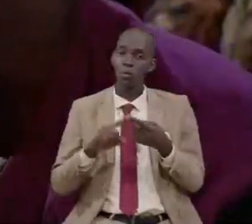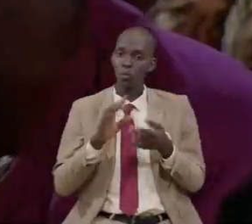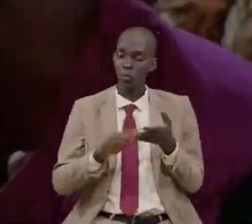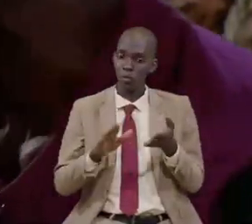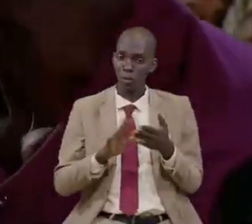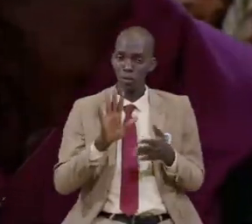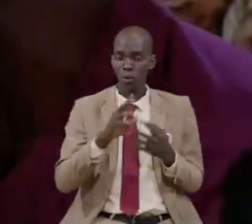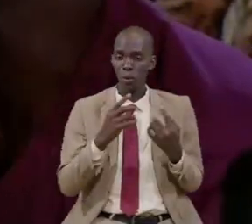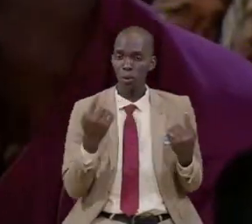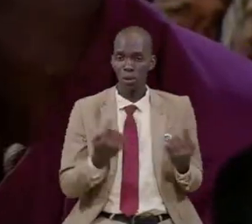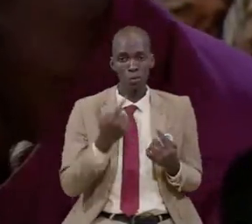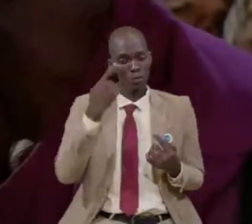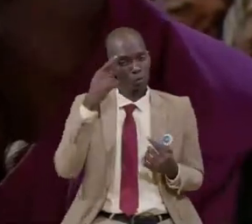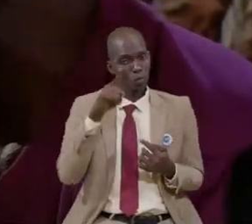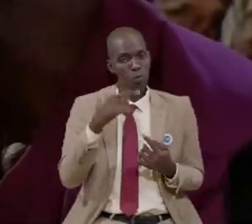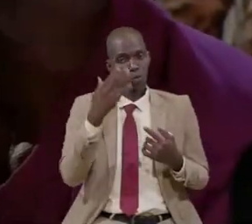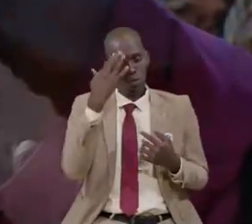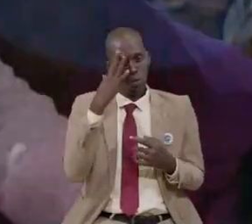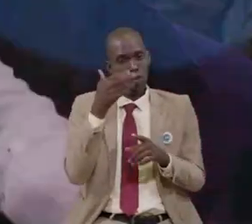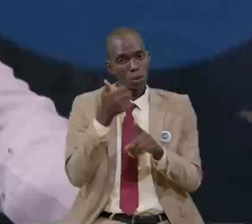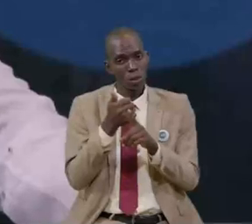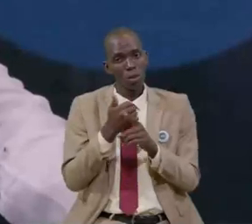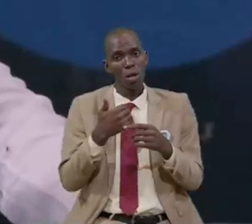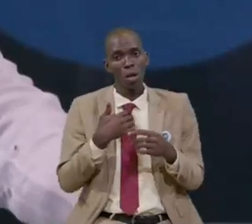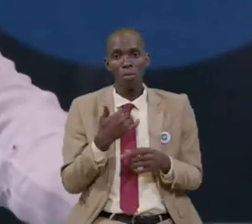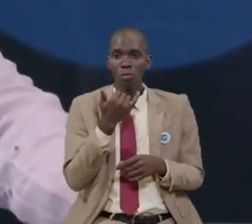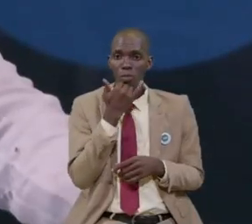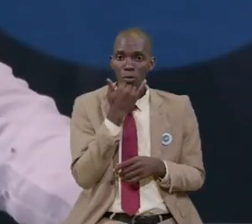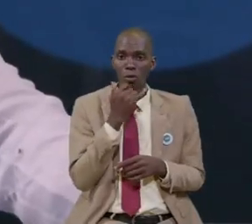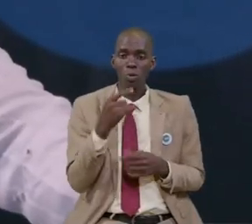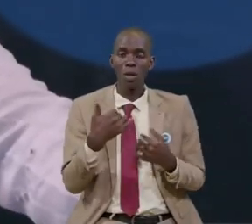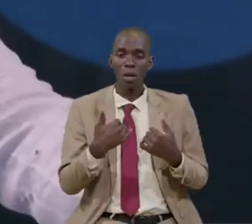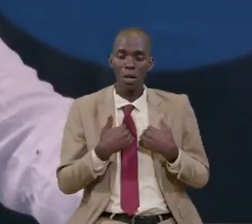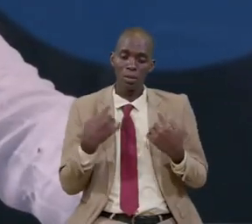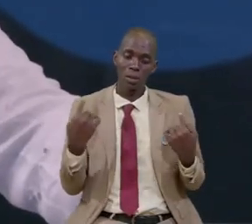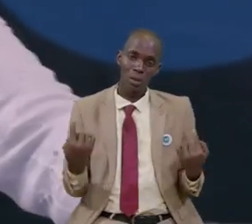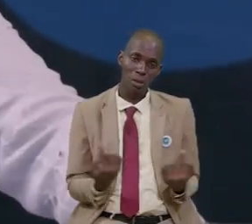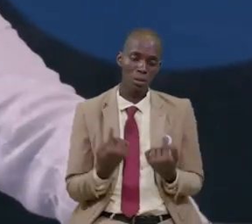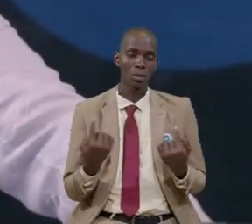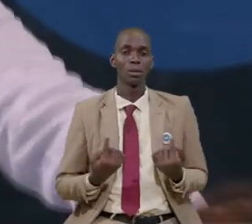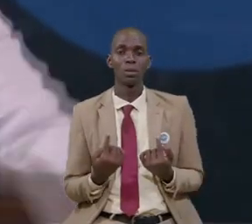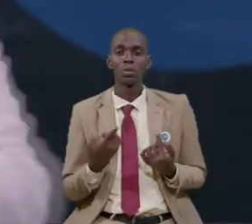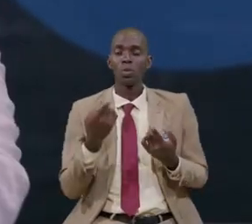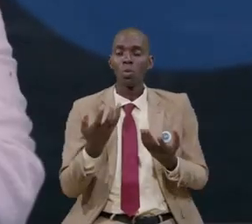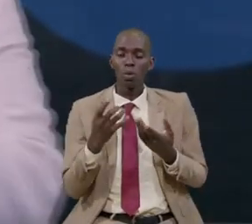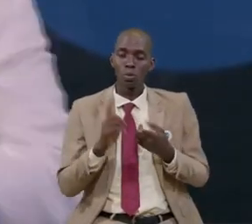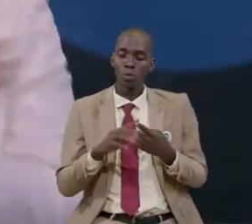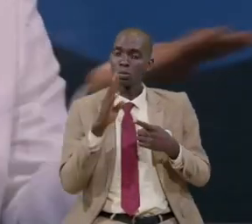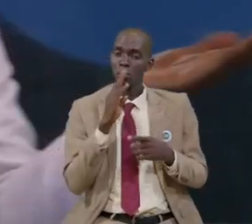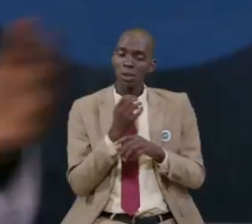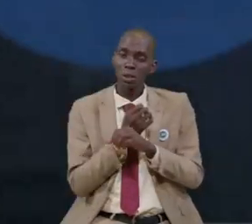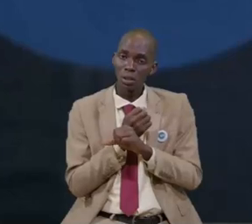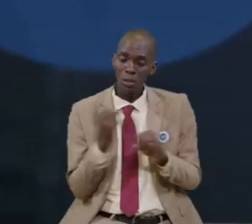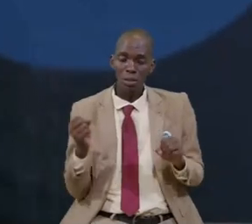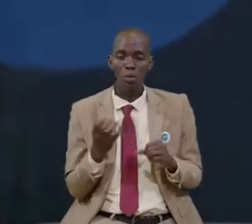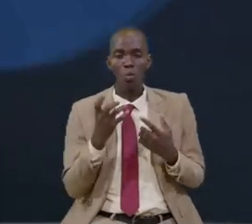soyez. Que Dieu vous bénisse, levez la main. Le salut authentique, le véritable salut, le salut